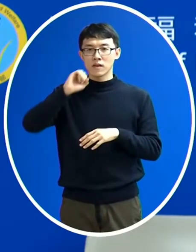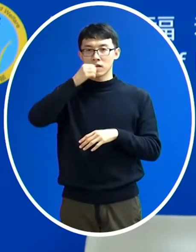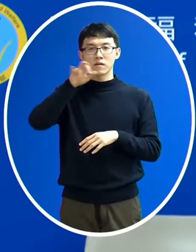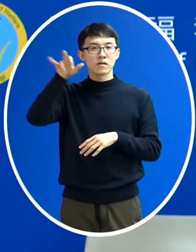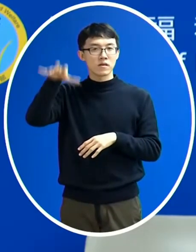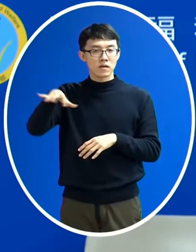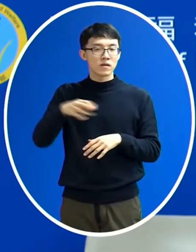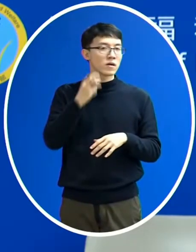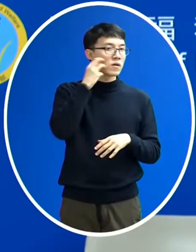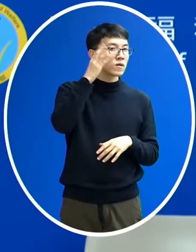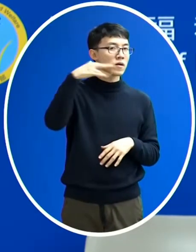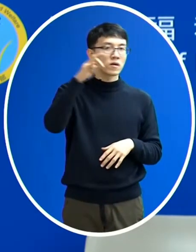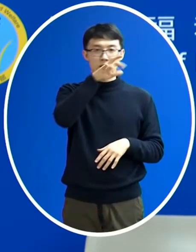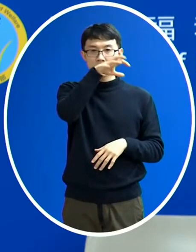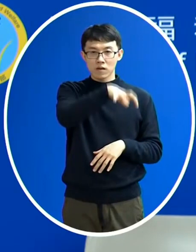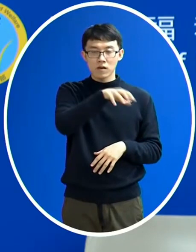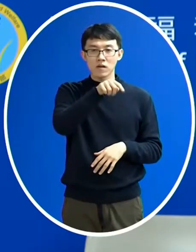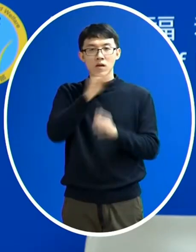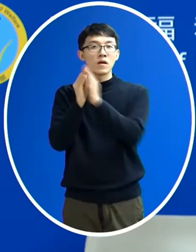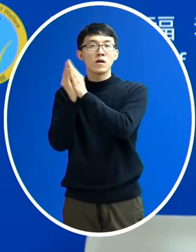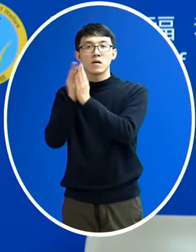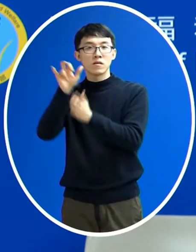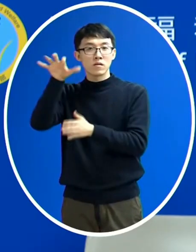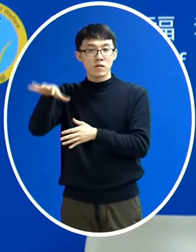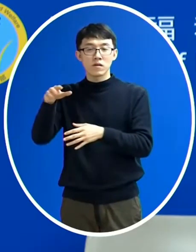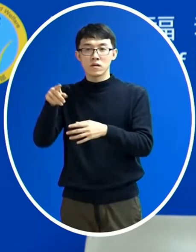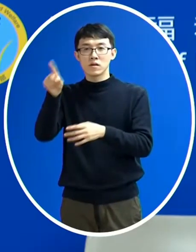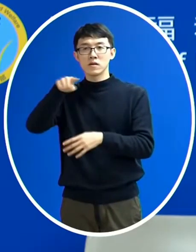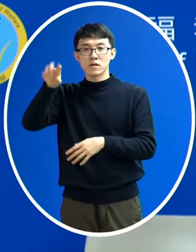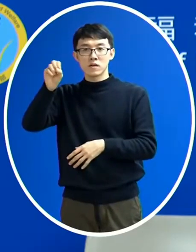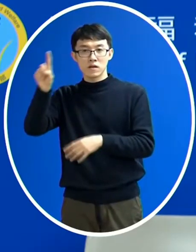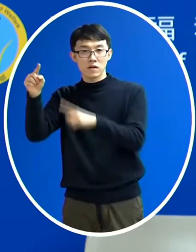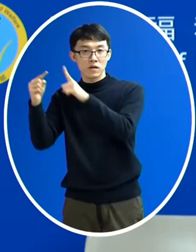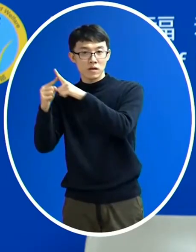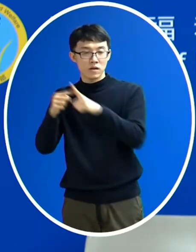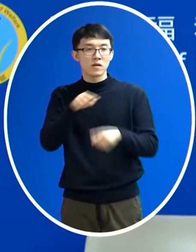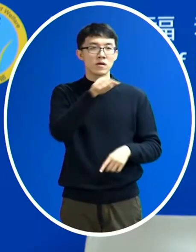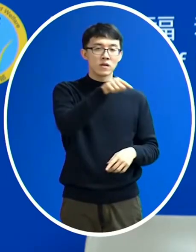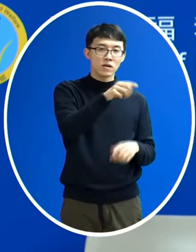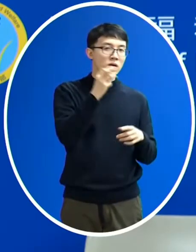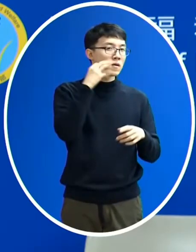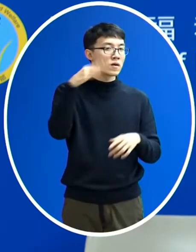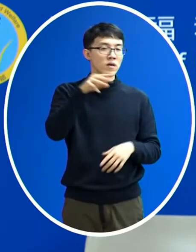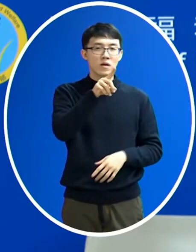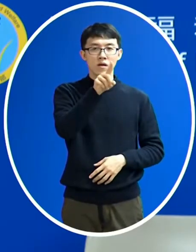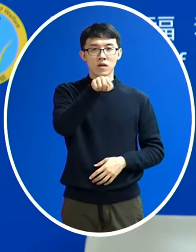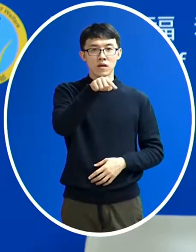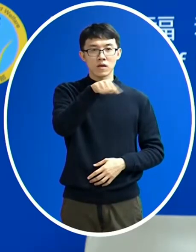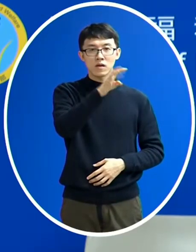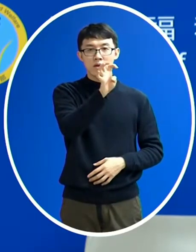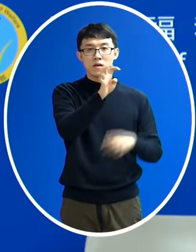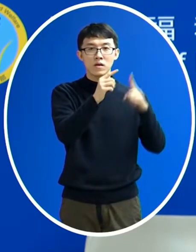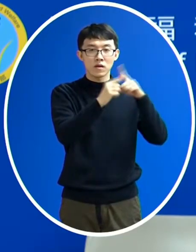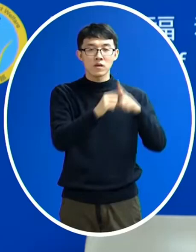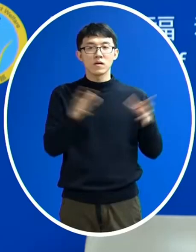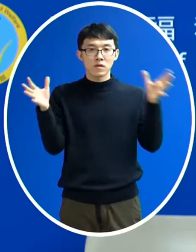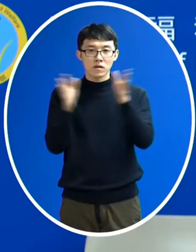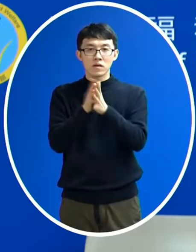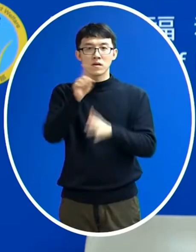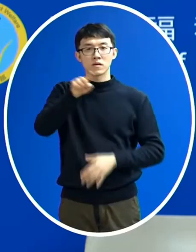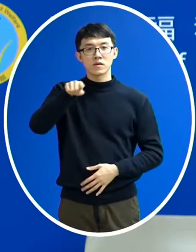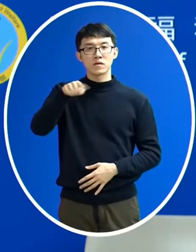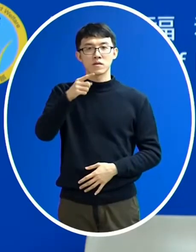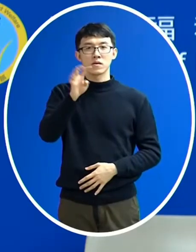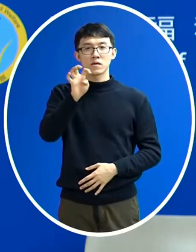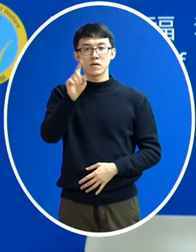跟松仁机场，那桃园机场总有1001位，松仁机场有140位，那这1141位里